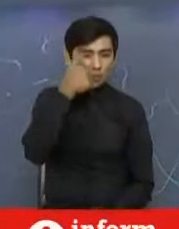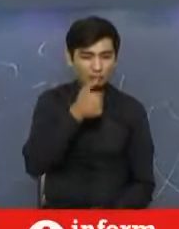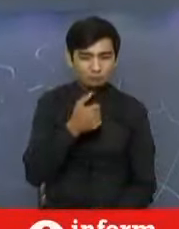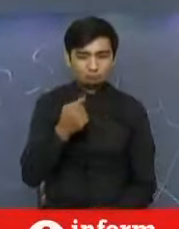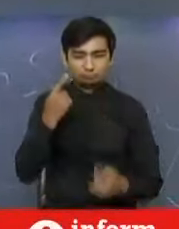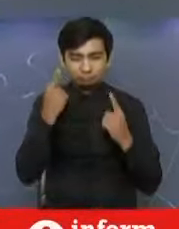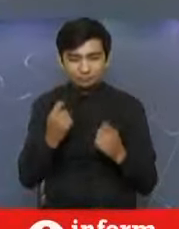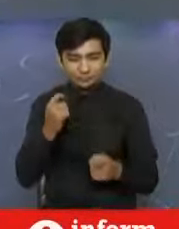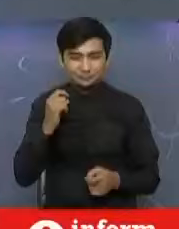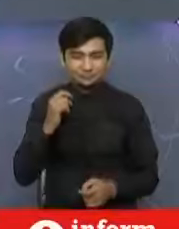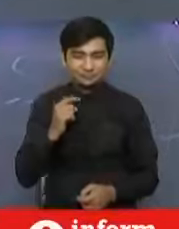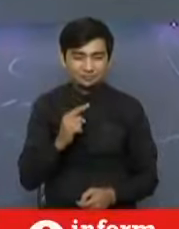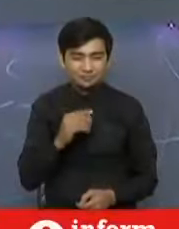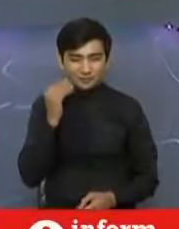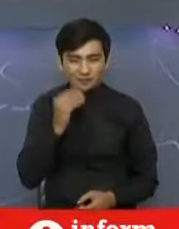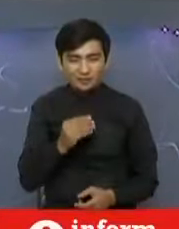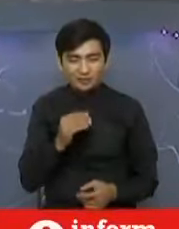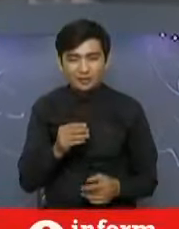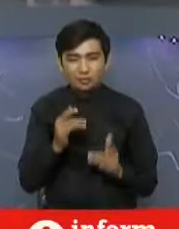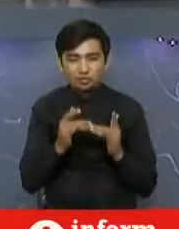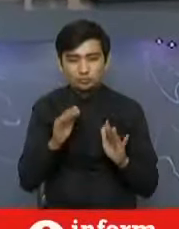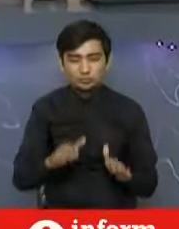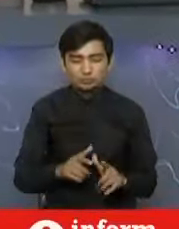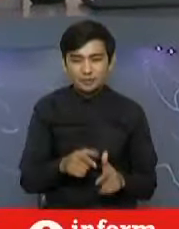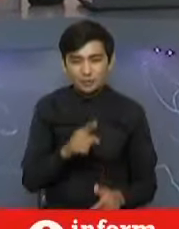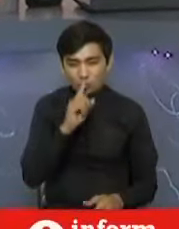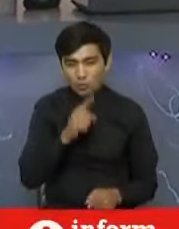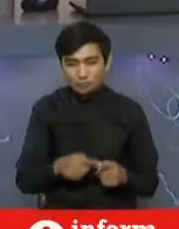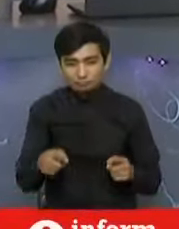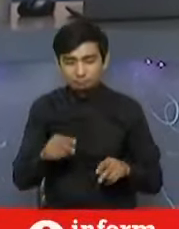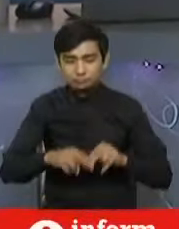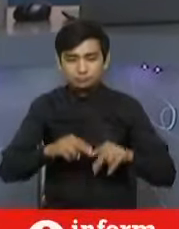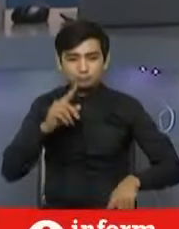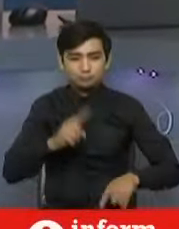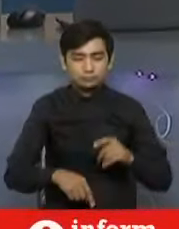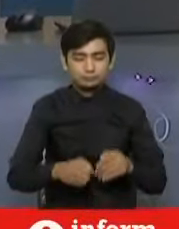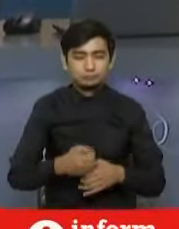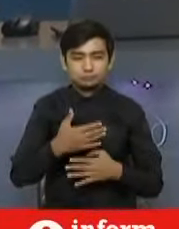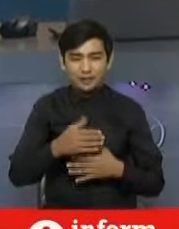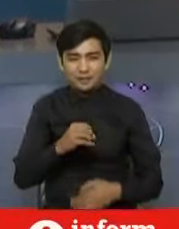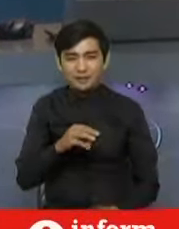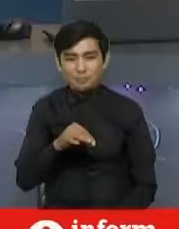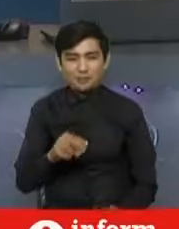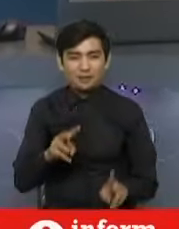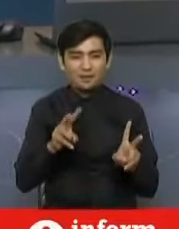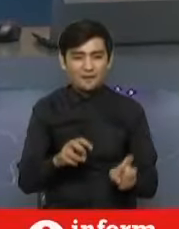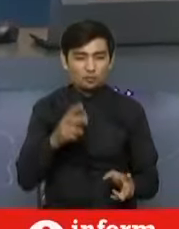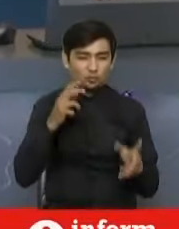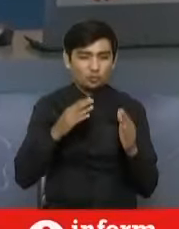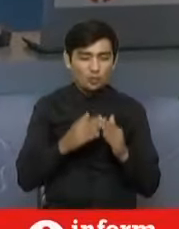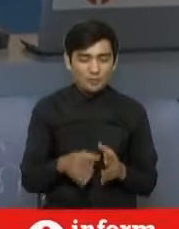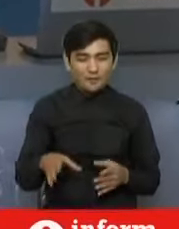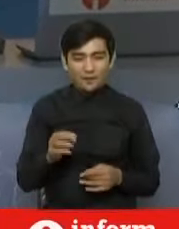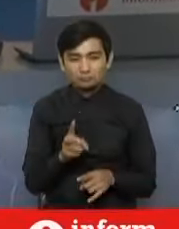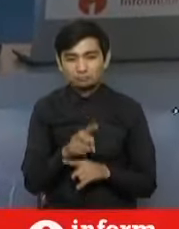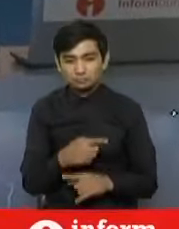заманауи форматтағы жатақханаға орналастырылады. Бір жылға жетпейтін мерзімде бой көтерген Емен атты студенттер үйі бүгінде білімгерлерді